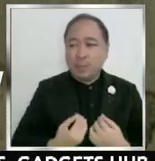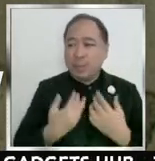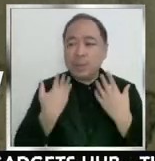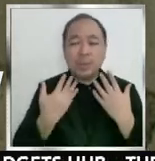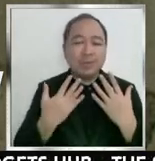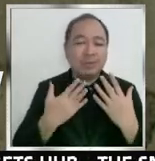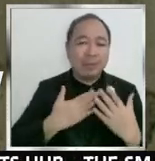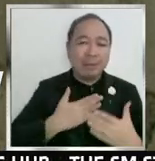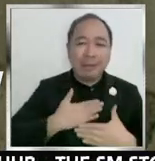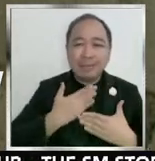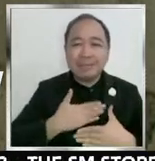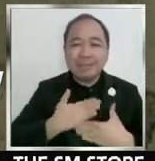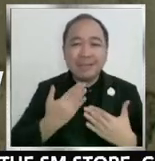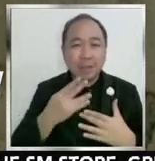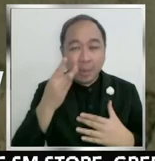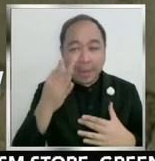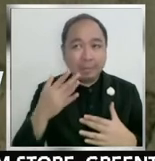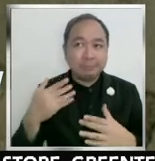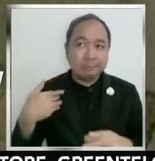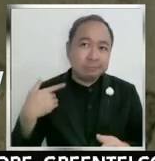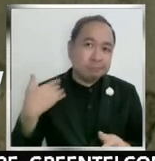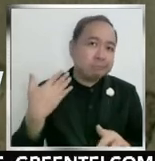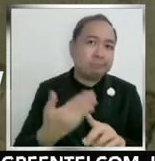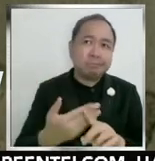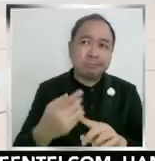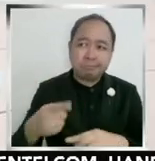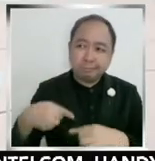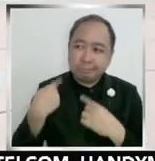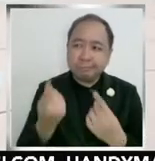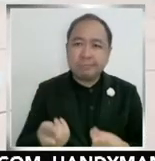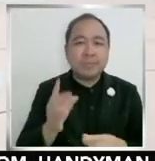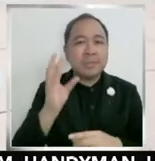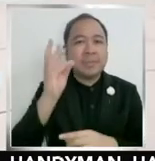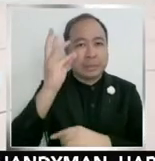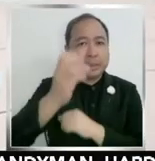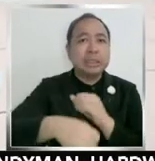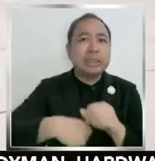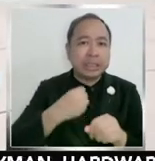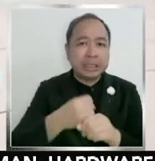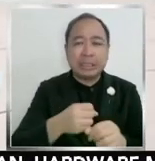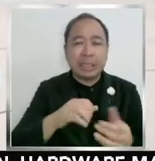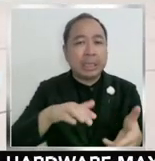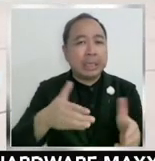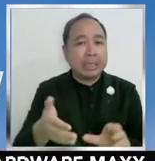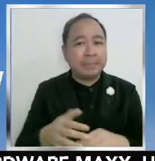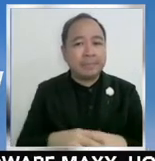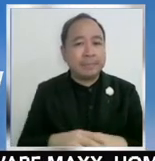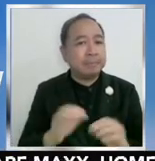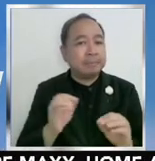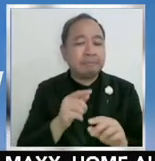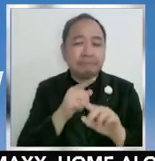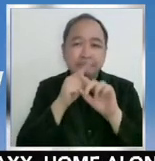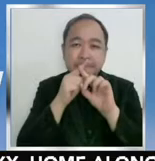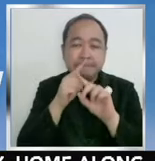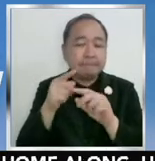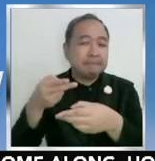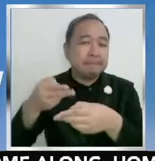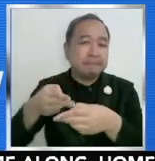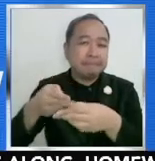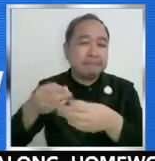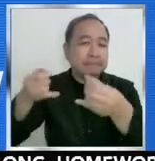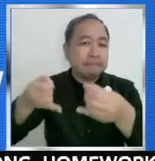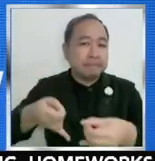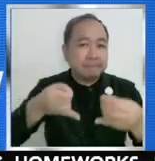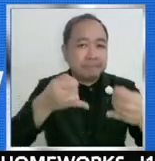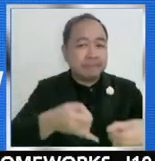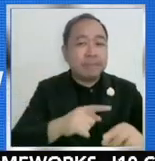na after 6 years na ngayon sila eh. Walang individual na pinangalanan ng ICC pero itinalaga ng legal